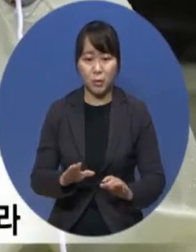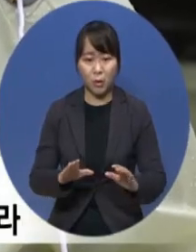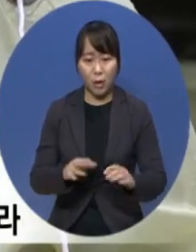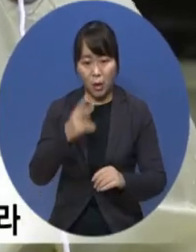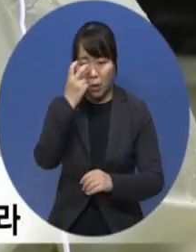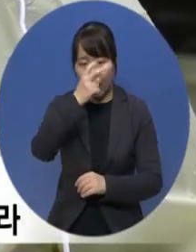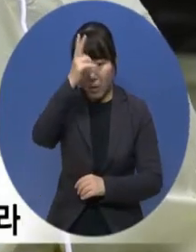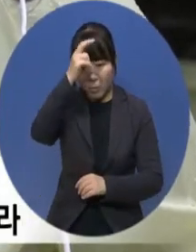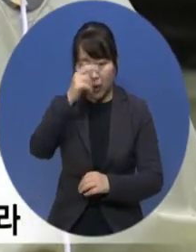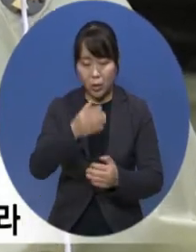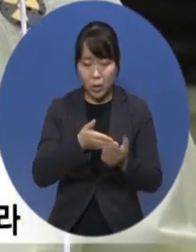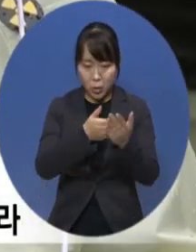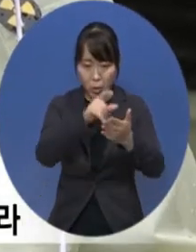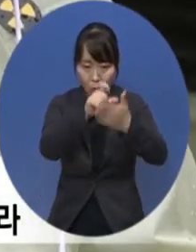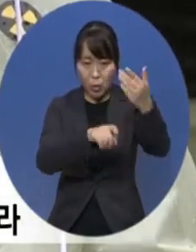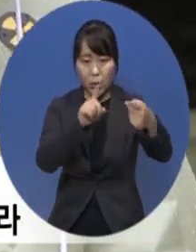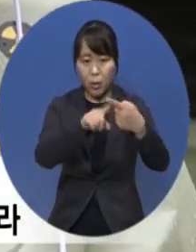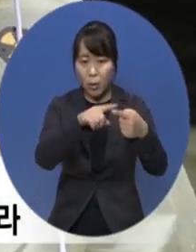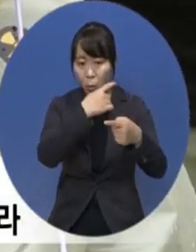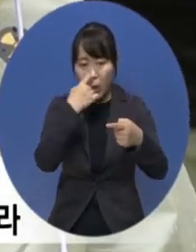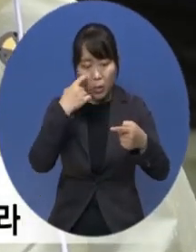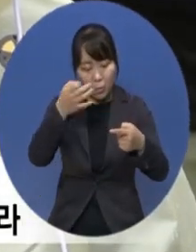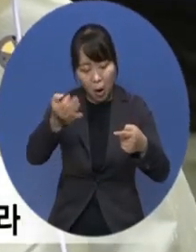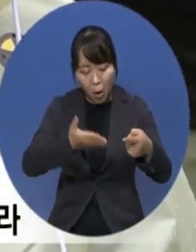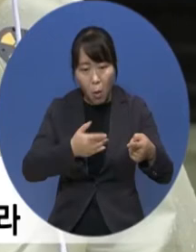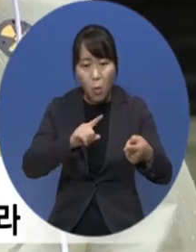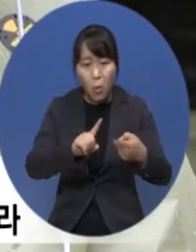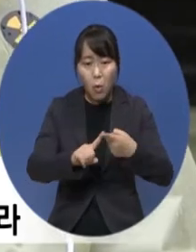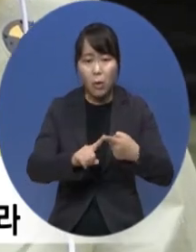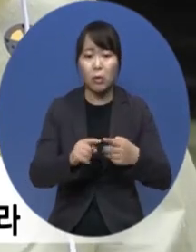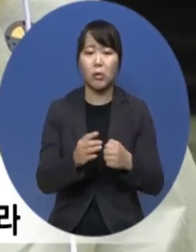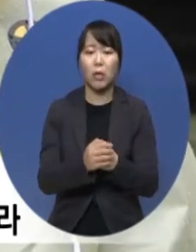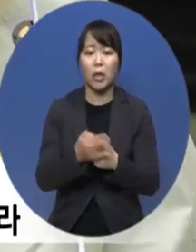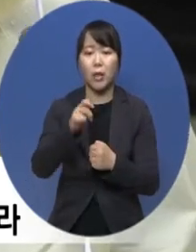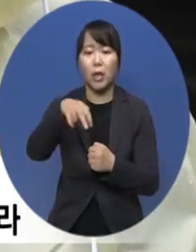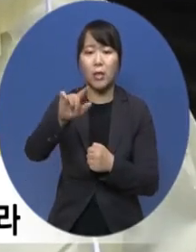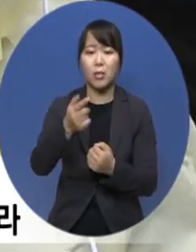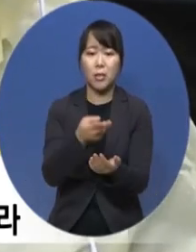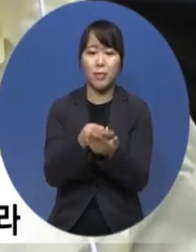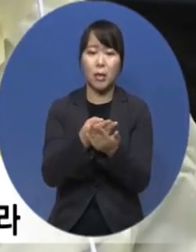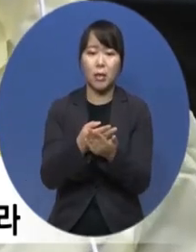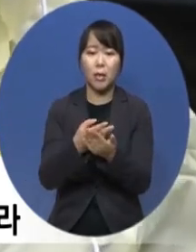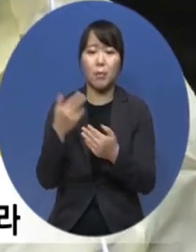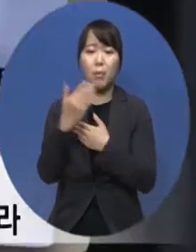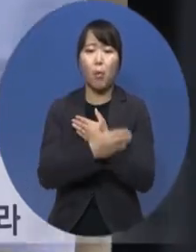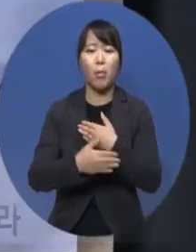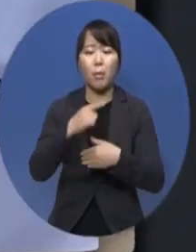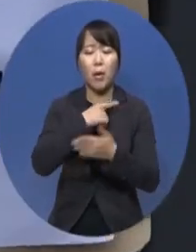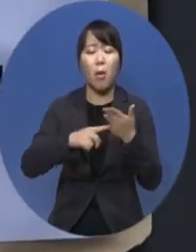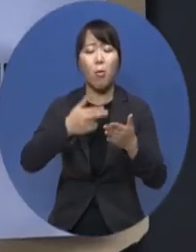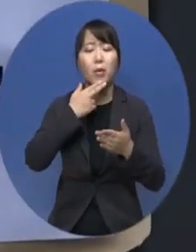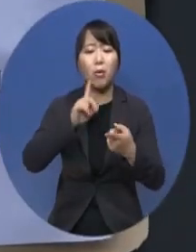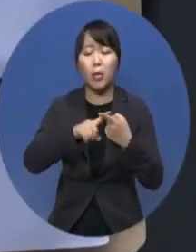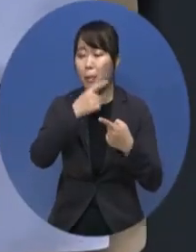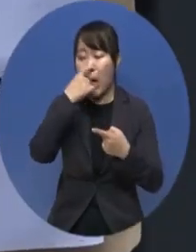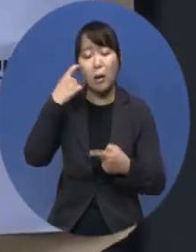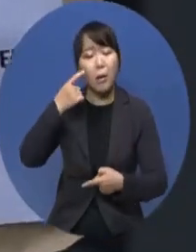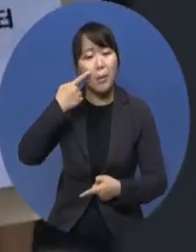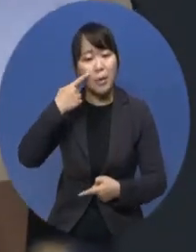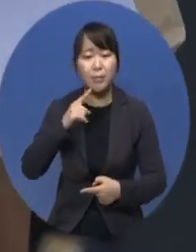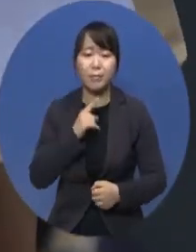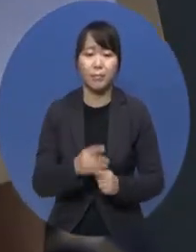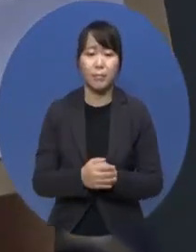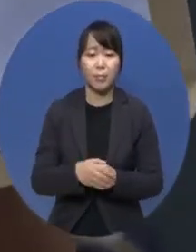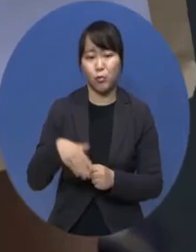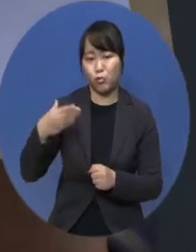기록을 공개하고 원안위가 내세우는 린침대가 인체에 부여되는 주장의 근거를 밝혀라. 피해자들은 9만여